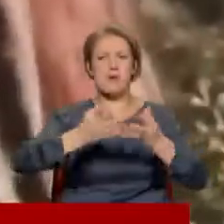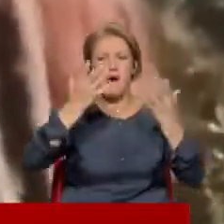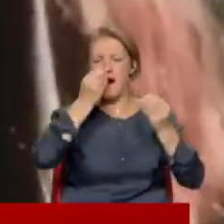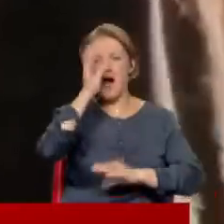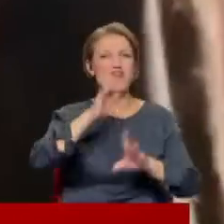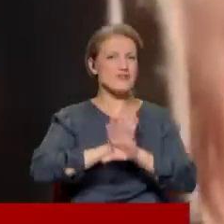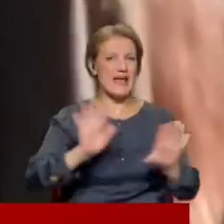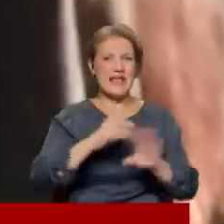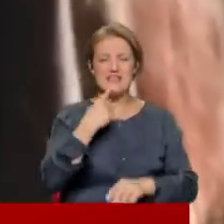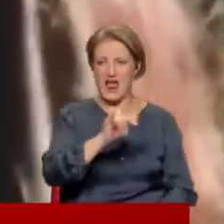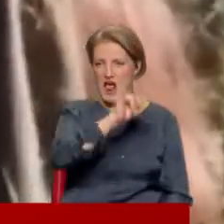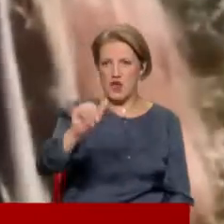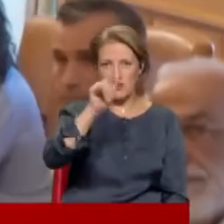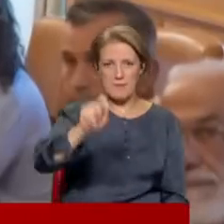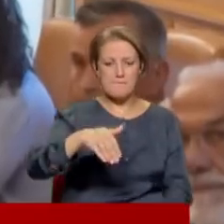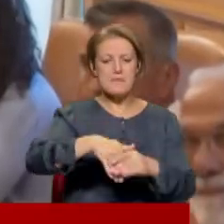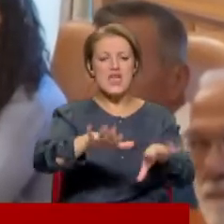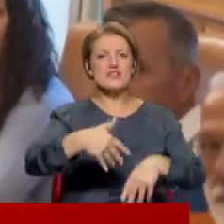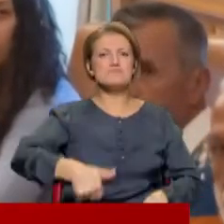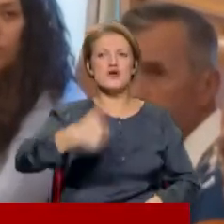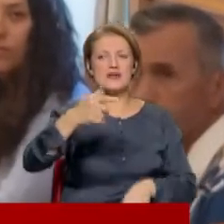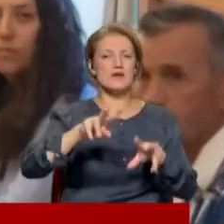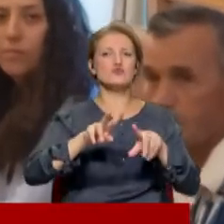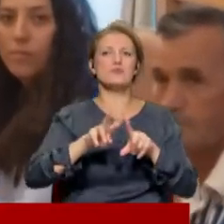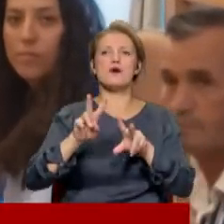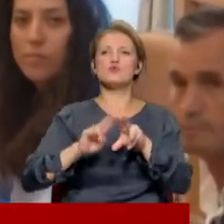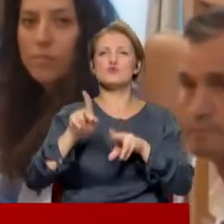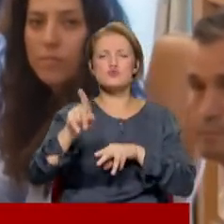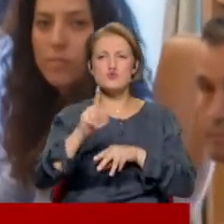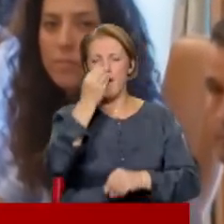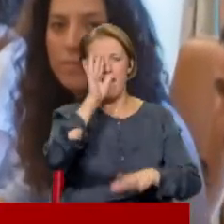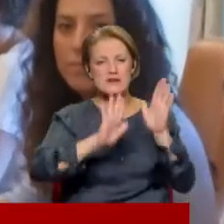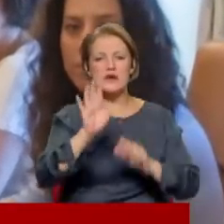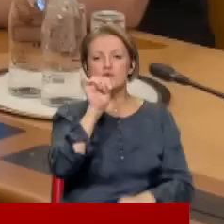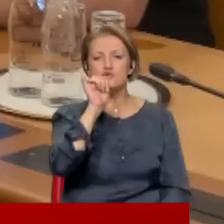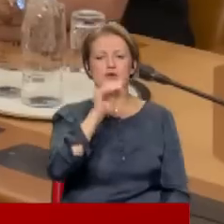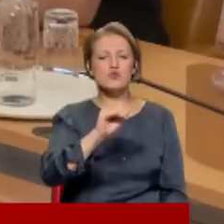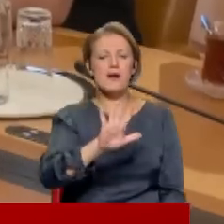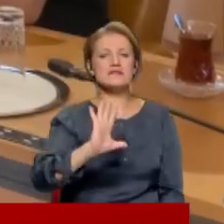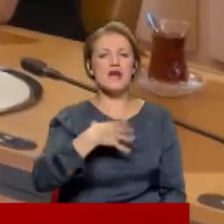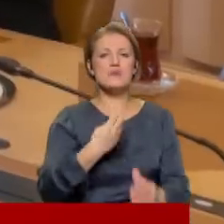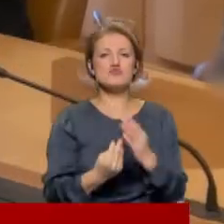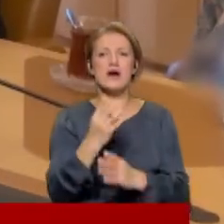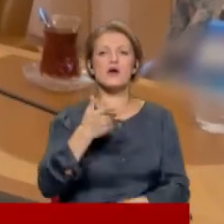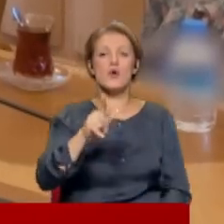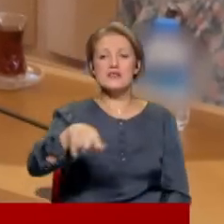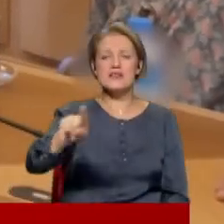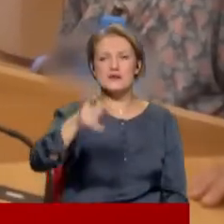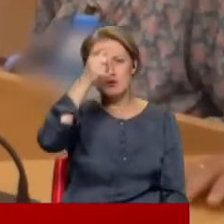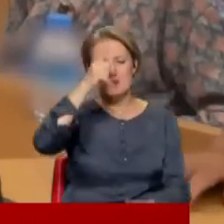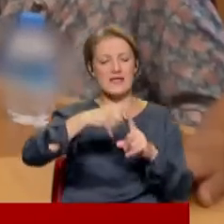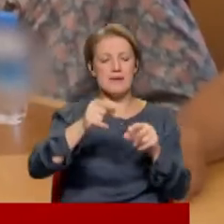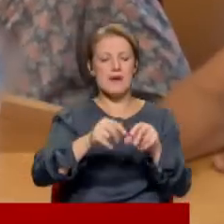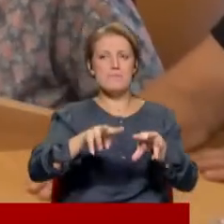ağaç değil diyerek eleştirirken Meclis Başkanı Numan Kurtulmuş ağacına, suyuna, toprağına sahip çıkan köylüleri Türkiye Büyük